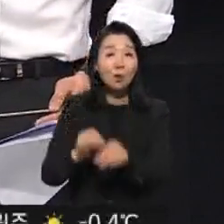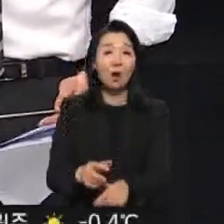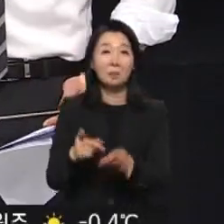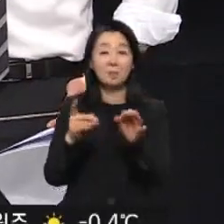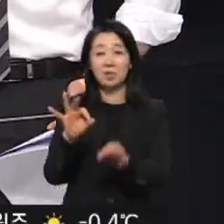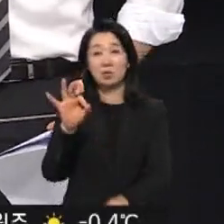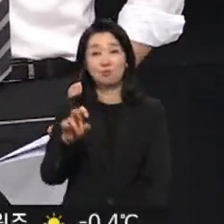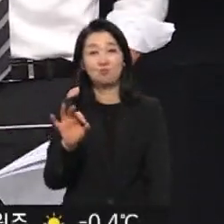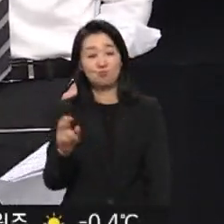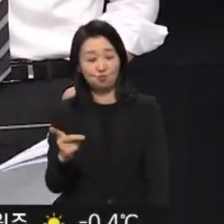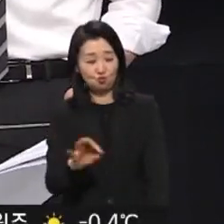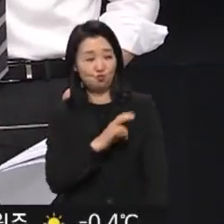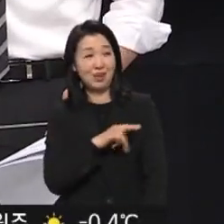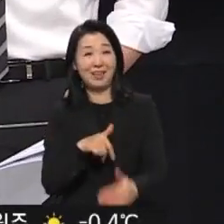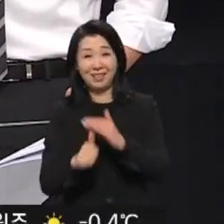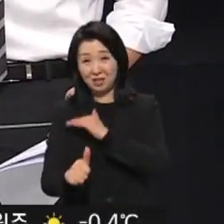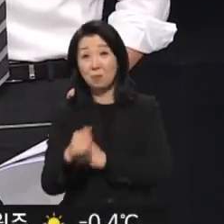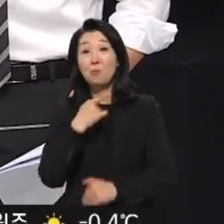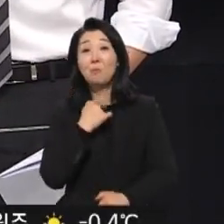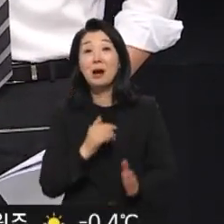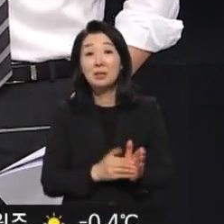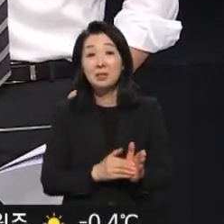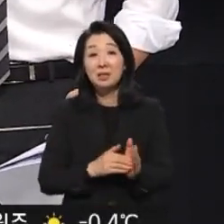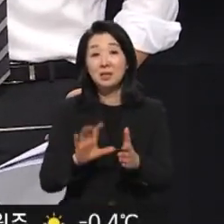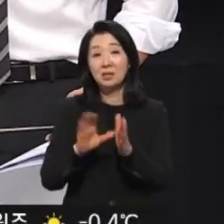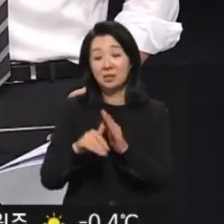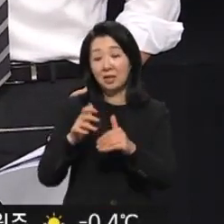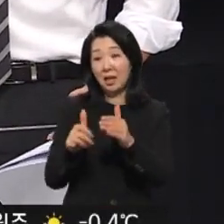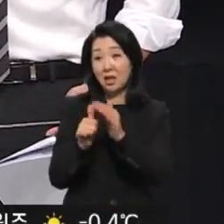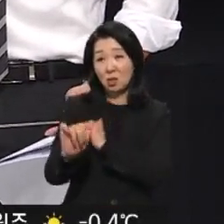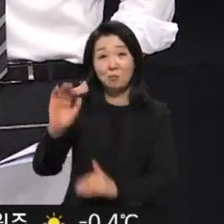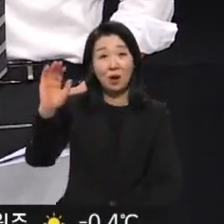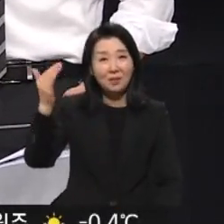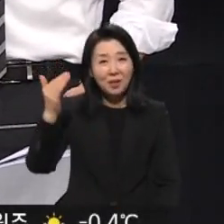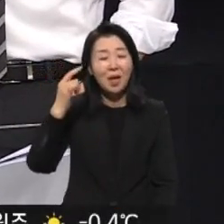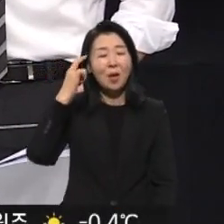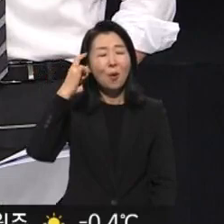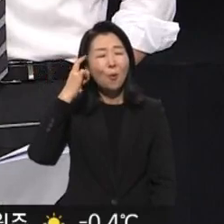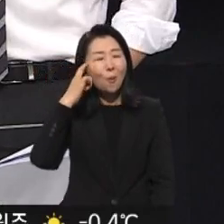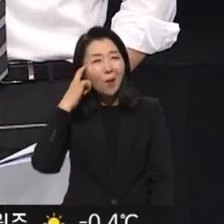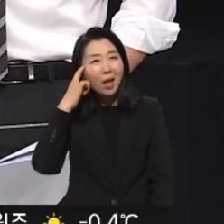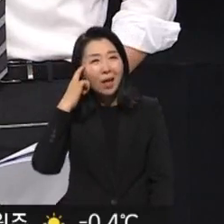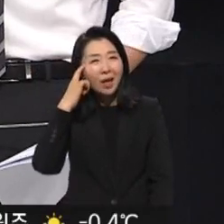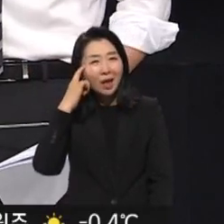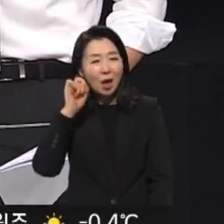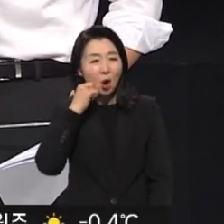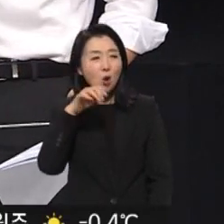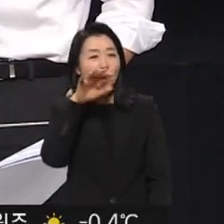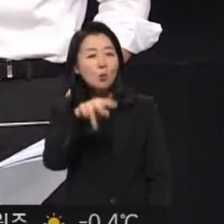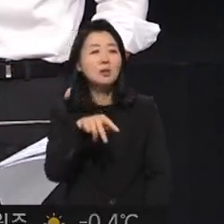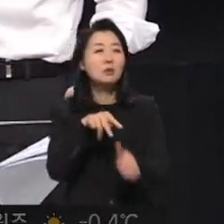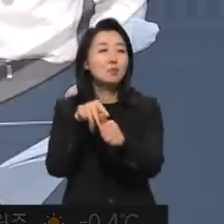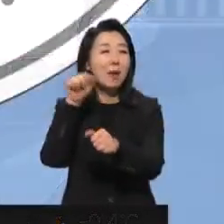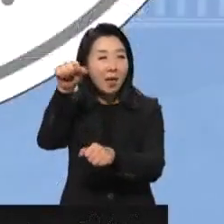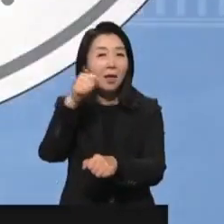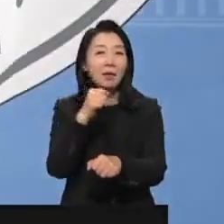지난해 당권에 도전을 했었죠. 당시 이 당대표가 되면 험지에 출마하겠다는 공약을 걸었던 바 있습니다.